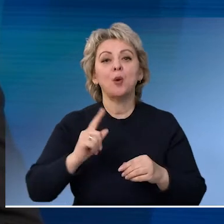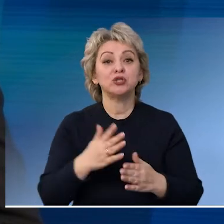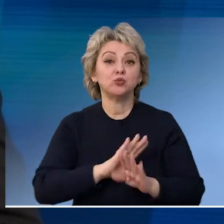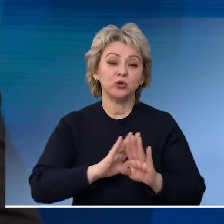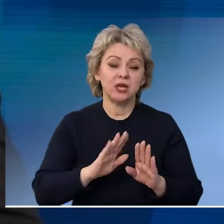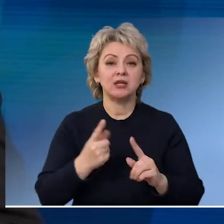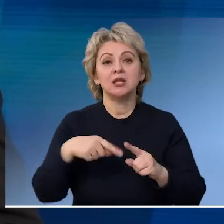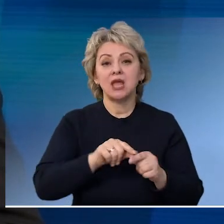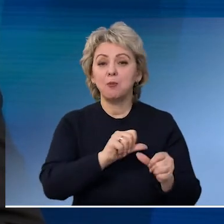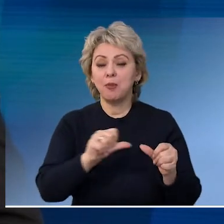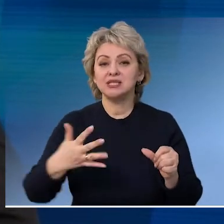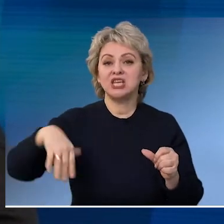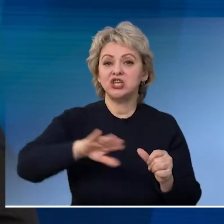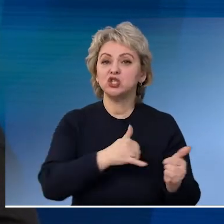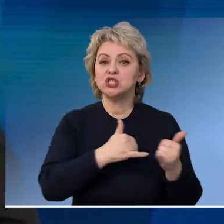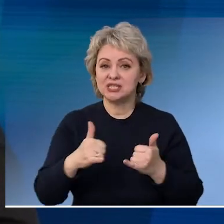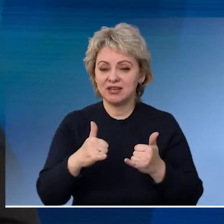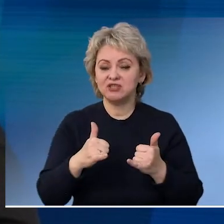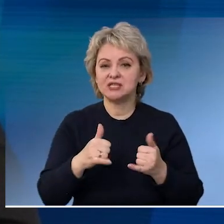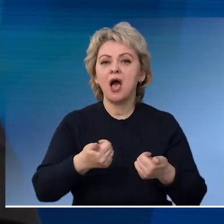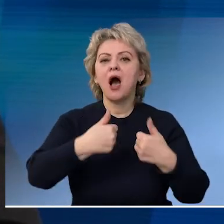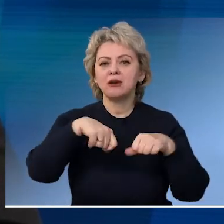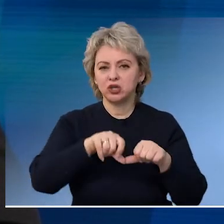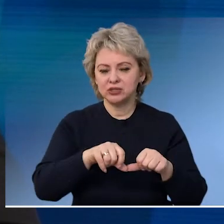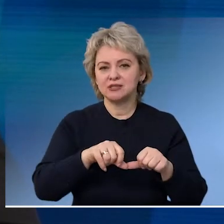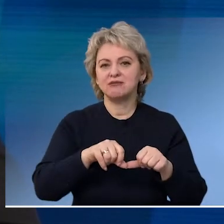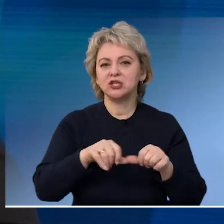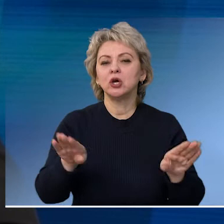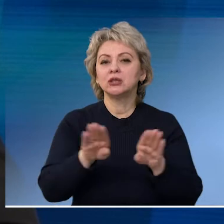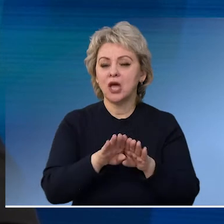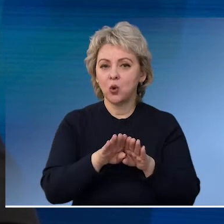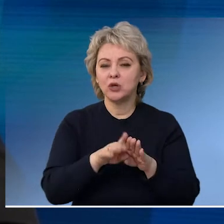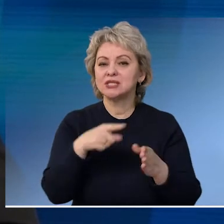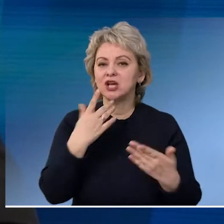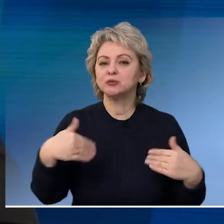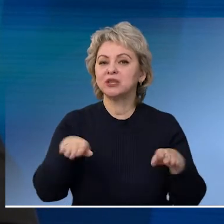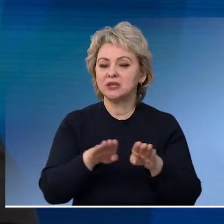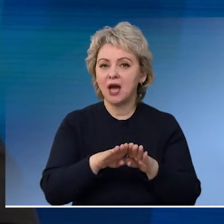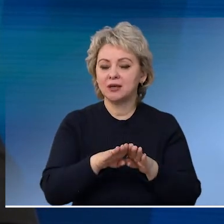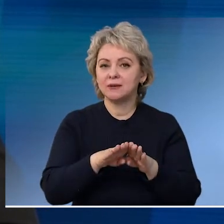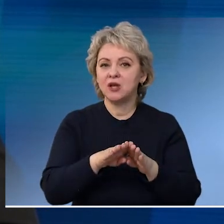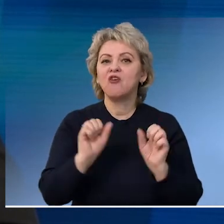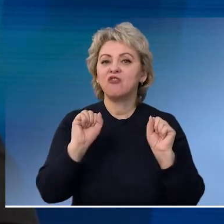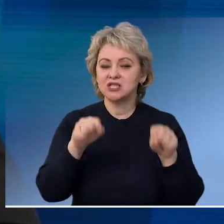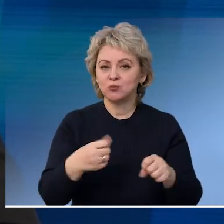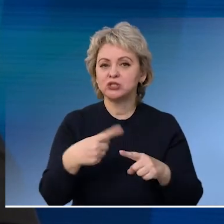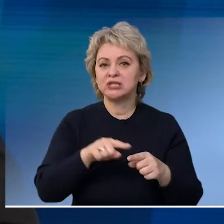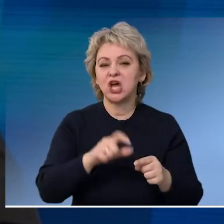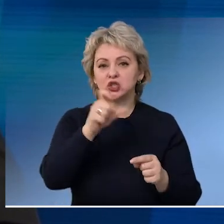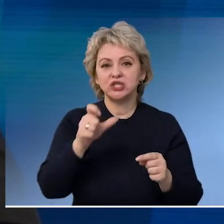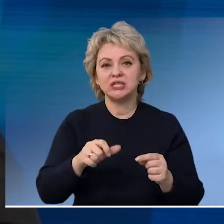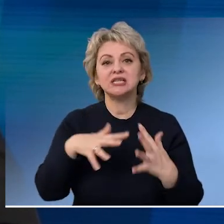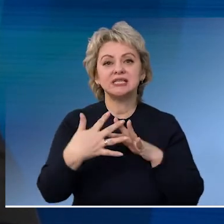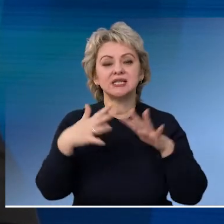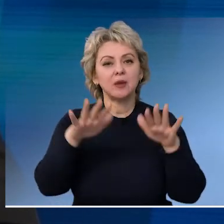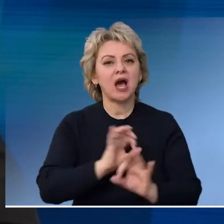питания. Почему нет? То есть вот на базе вот этих сервисов организовать такое, скажем так, возможность для